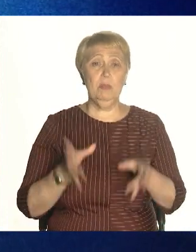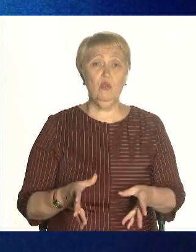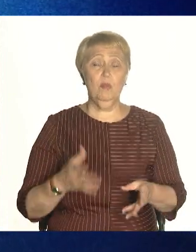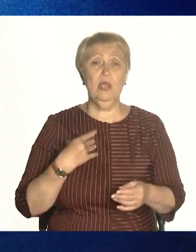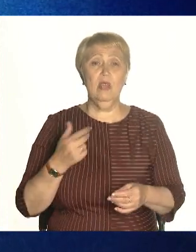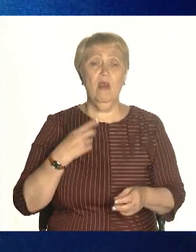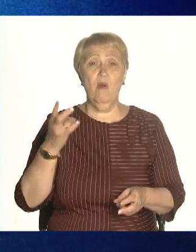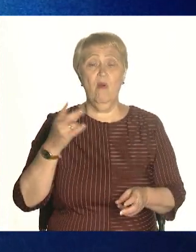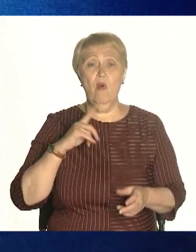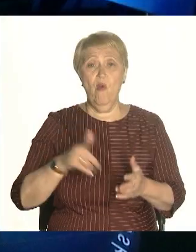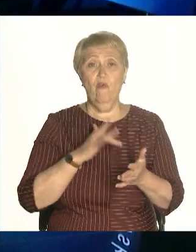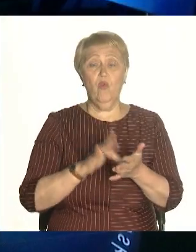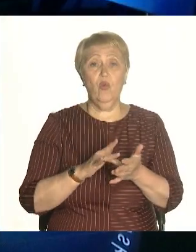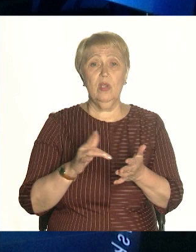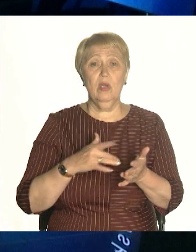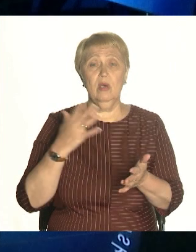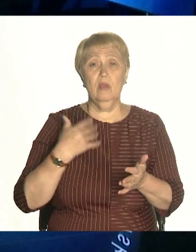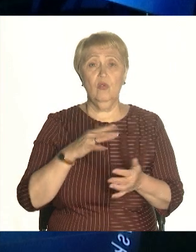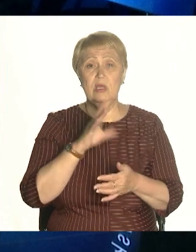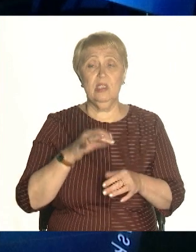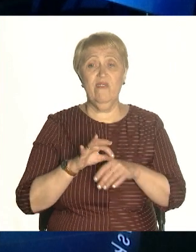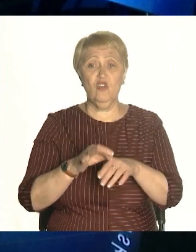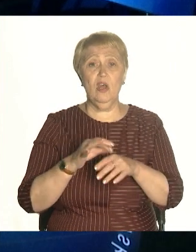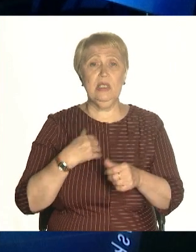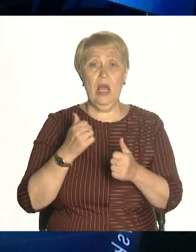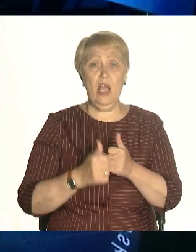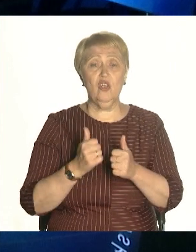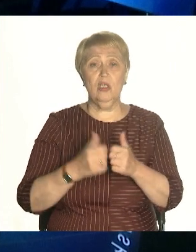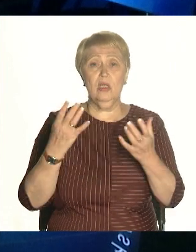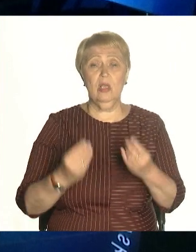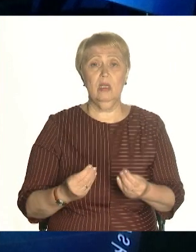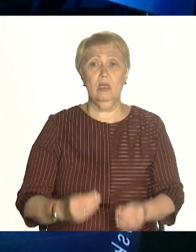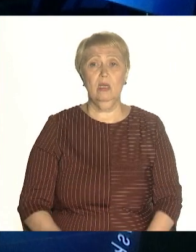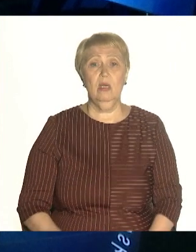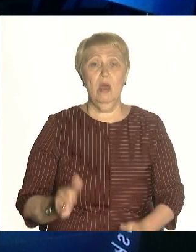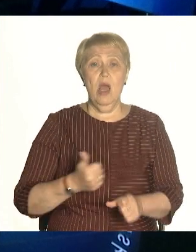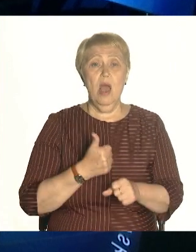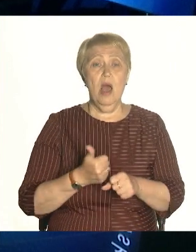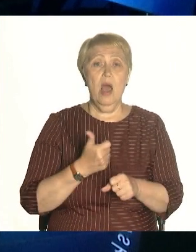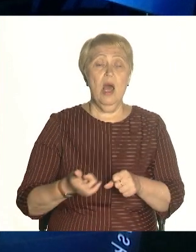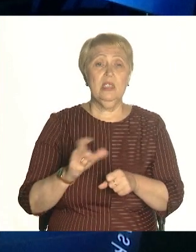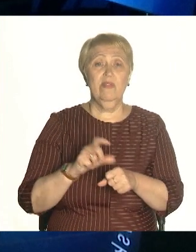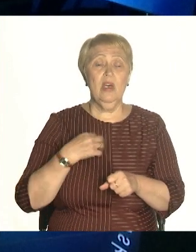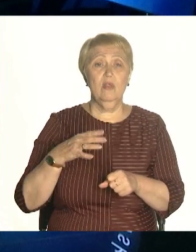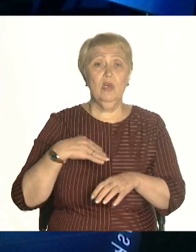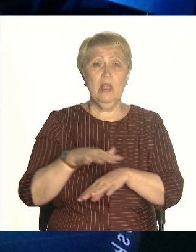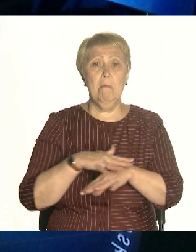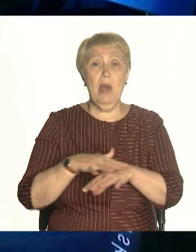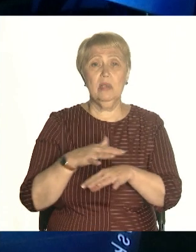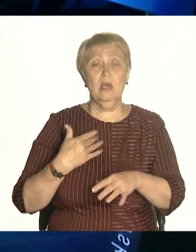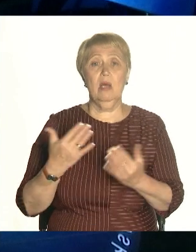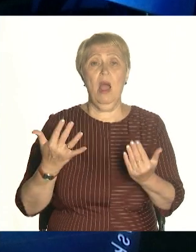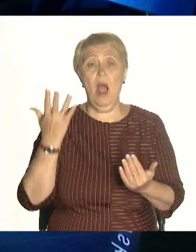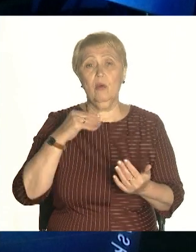городе совершаются каждый день. И, ну, достаточно, то есть основная масса преступлений, которые совершаются. Сейчас